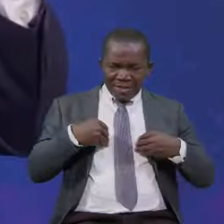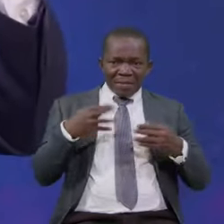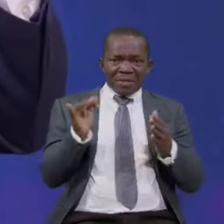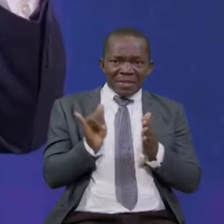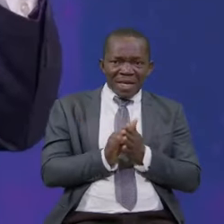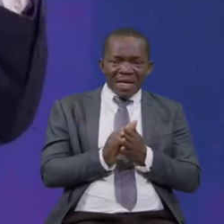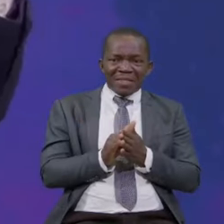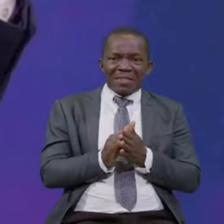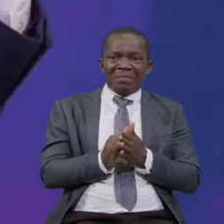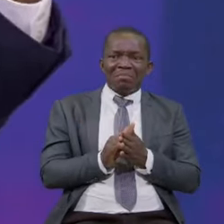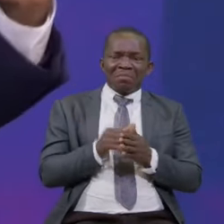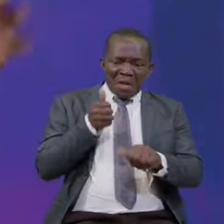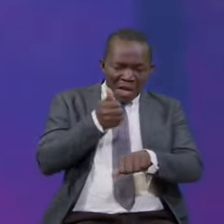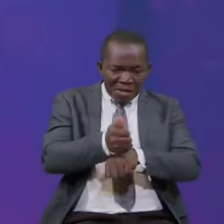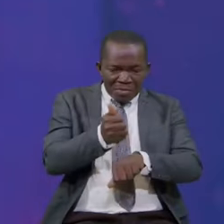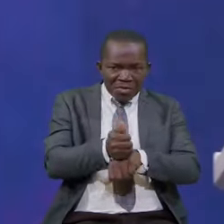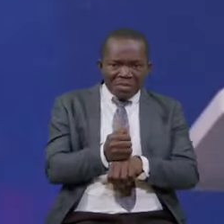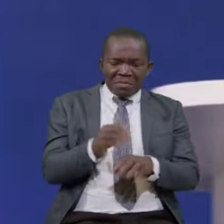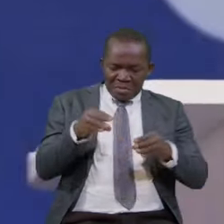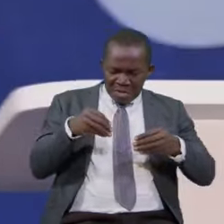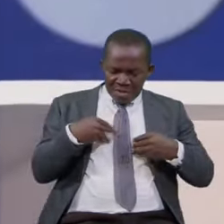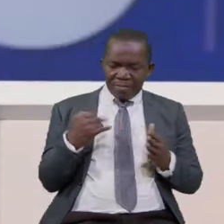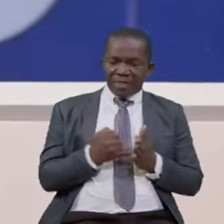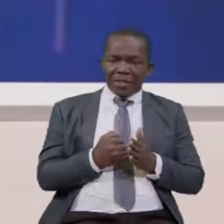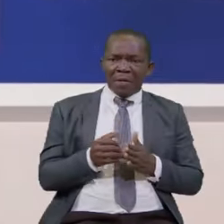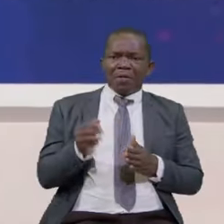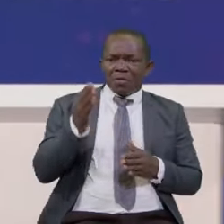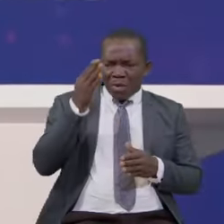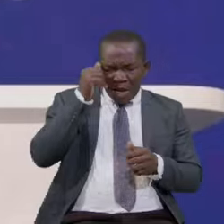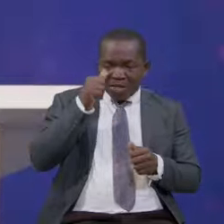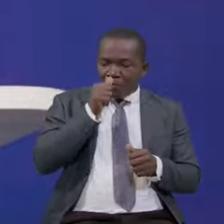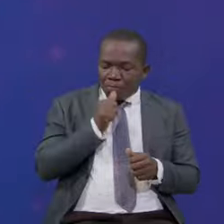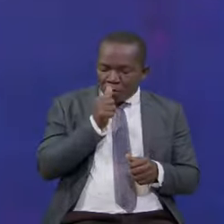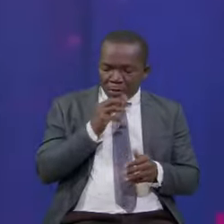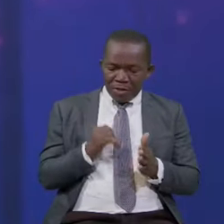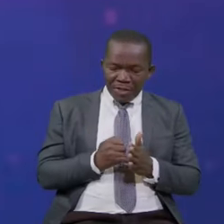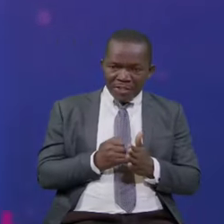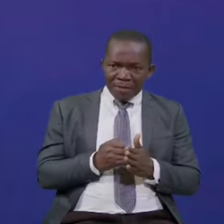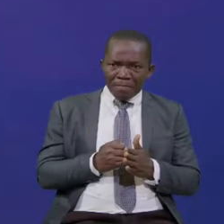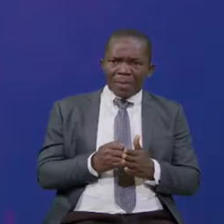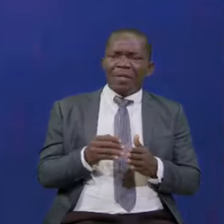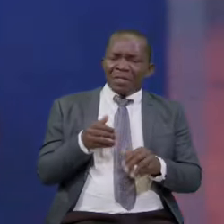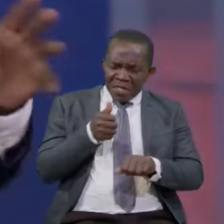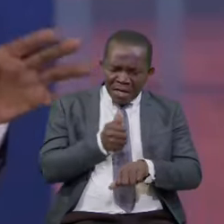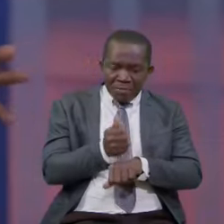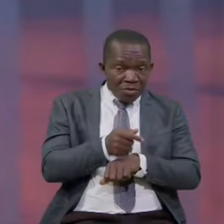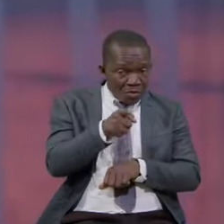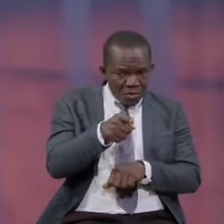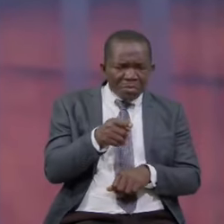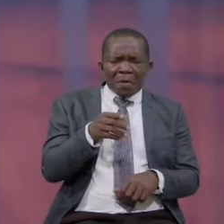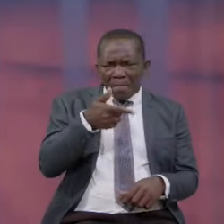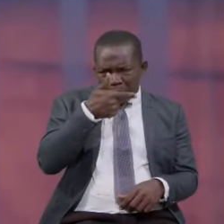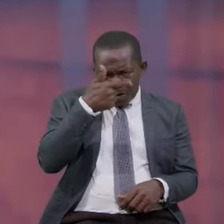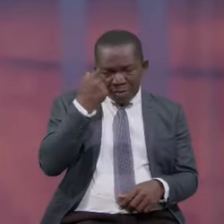sur toi parce que tu jouis de ça ils m'ont insulté à cause de Christ oh